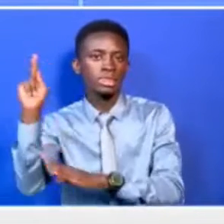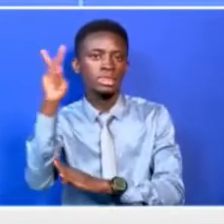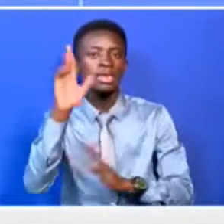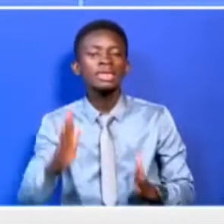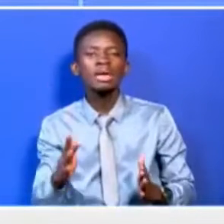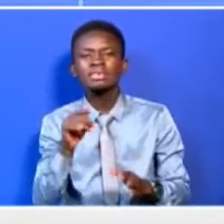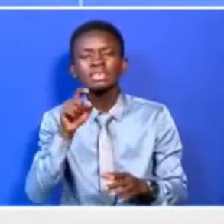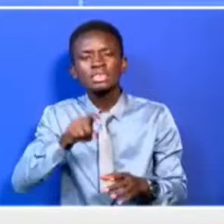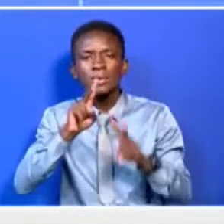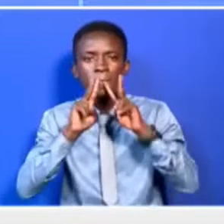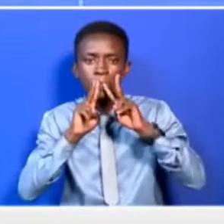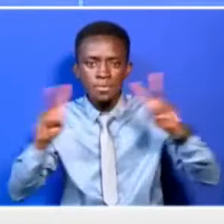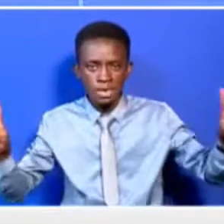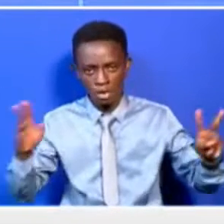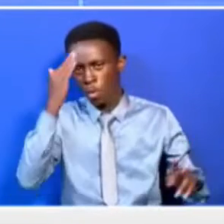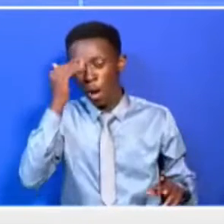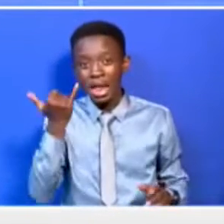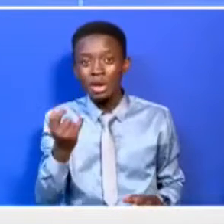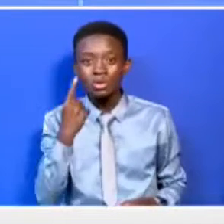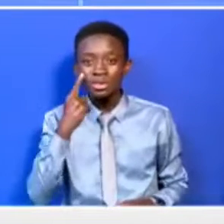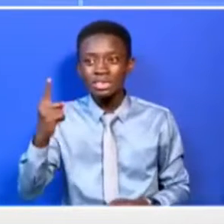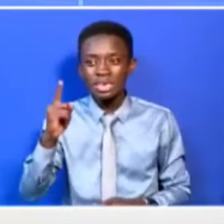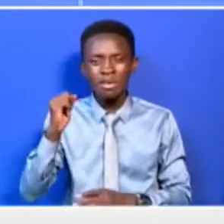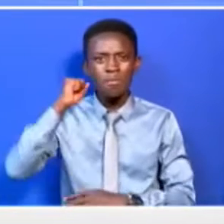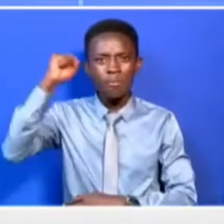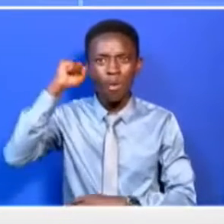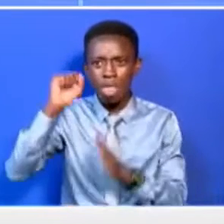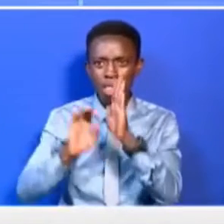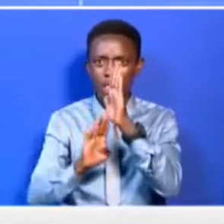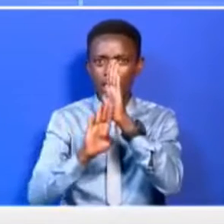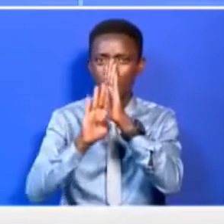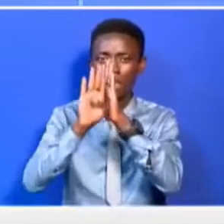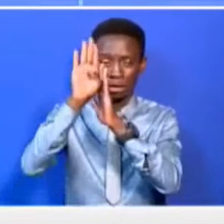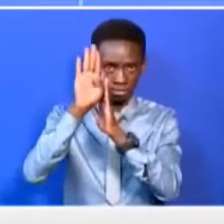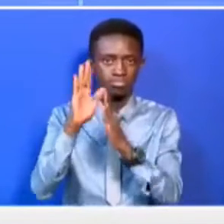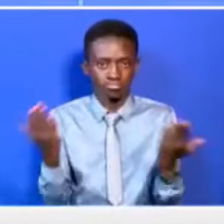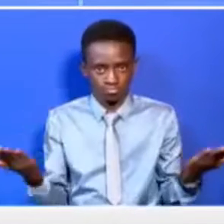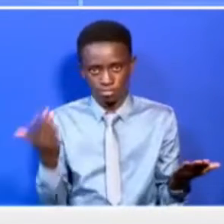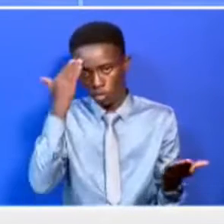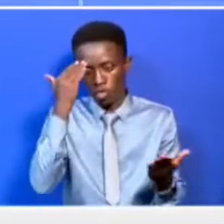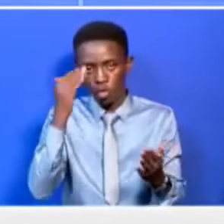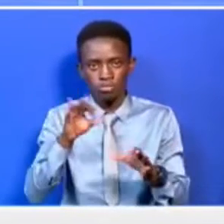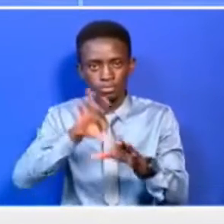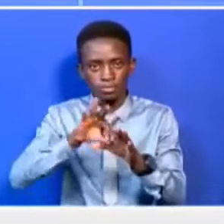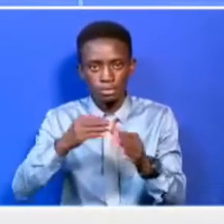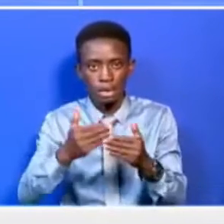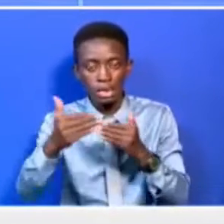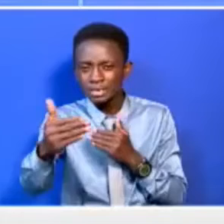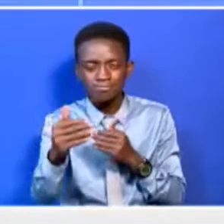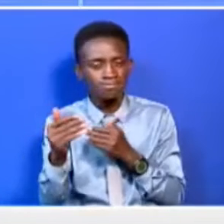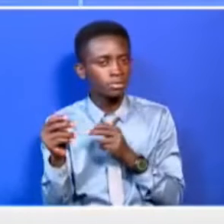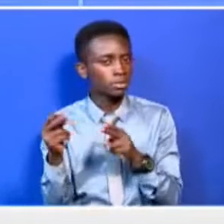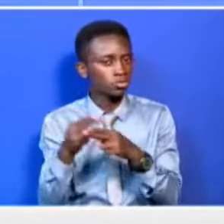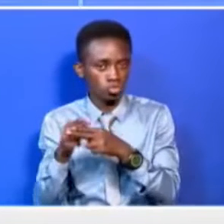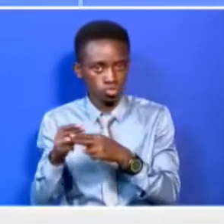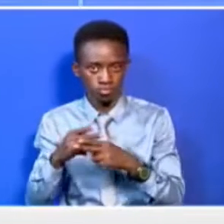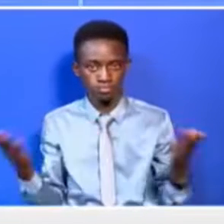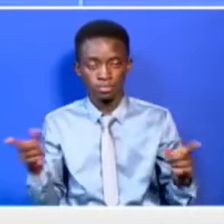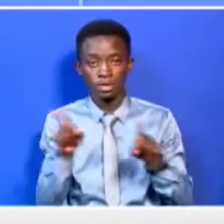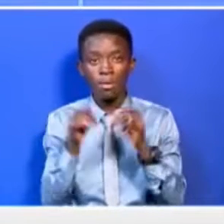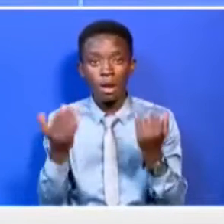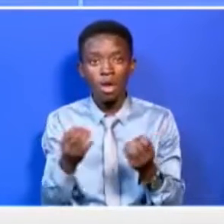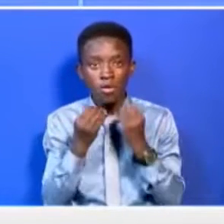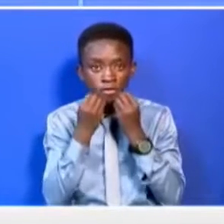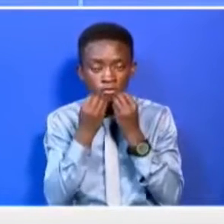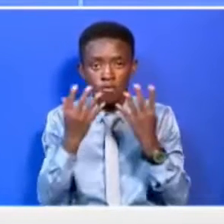wa kushuhudiwa kwa joto la kisiasa nchini uchaguzi mkuu unapokaribia. Kama wanavyotuarifu mwanahabari wetu Faith Kaulu, viongozi hao